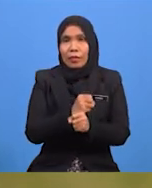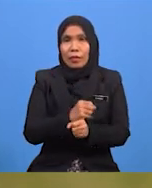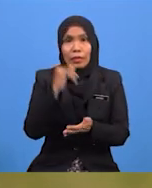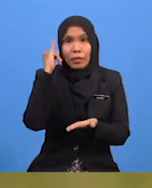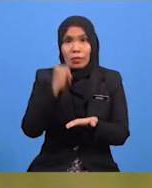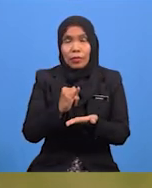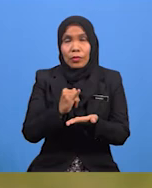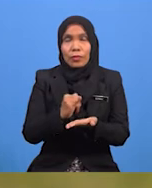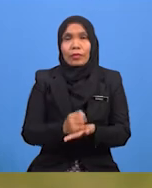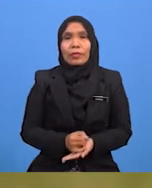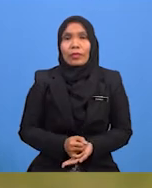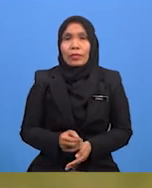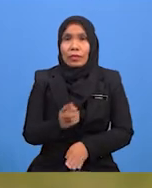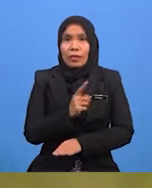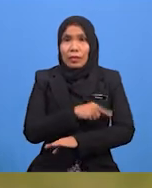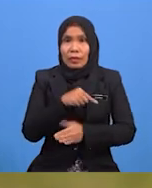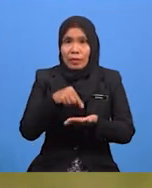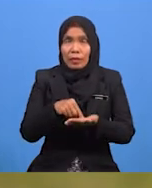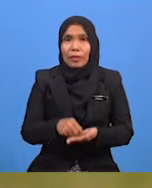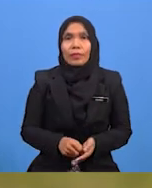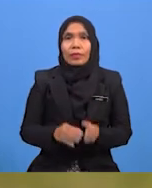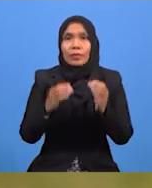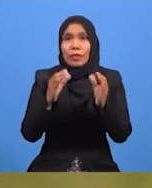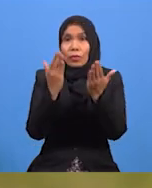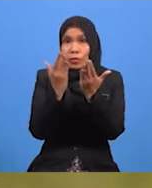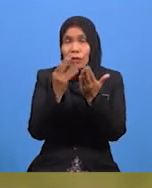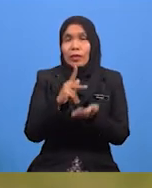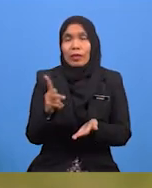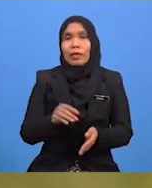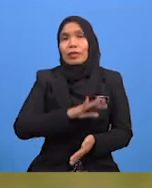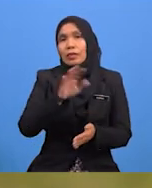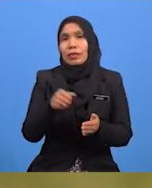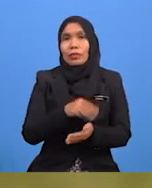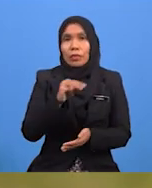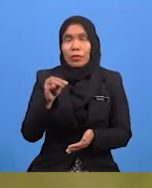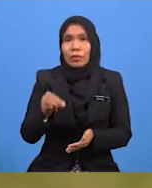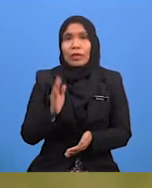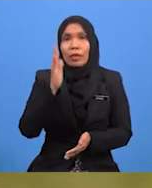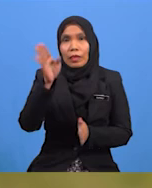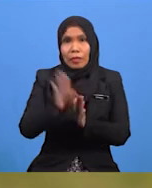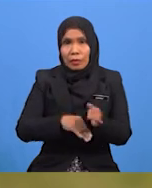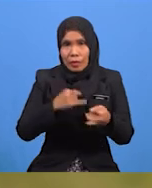daripada pembelajaran hari ini dan cikgu doakan agar semua murid akan